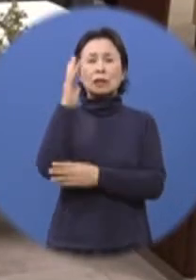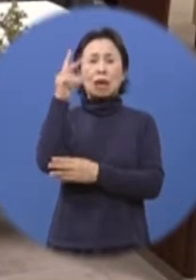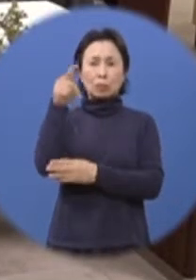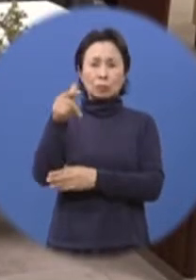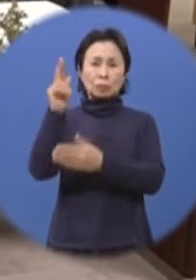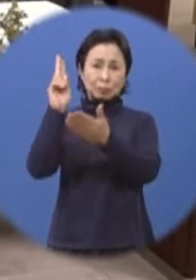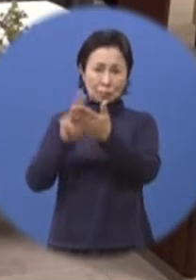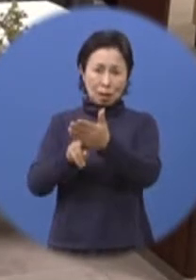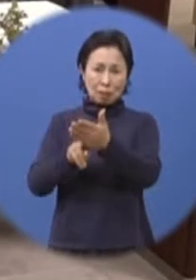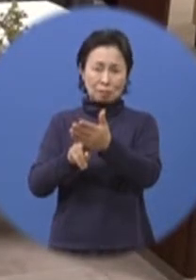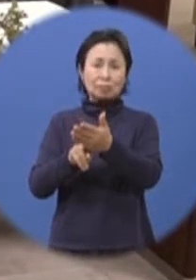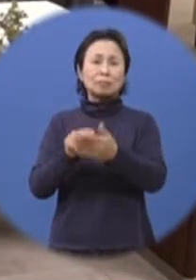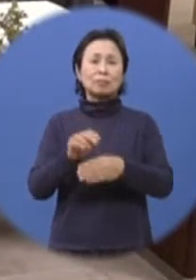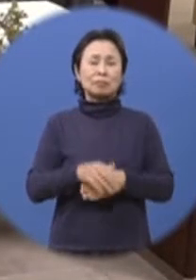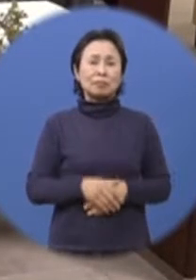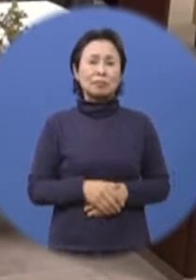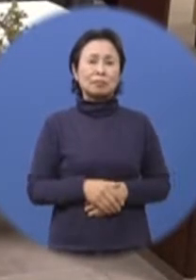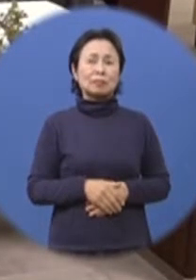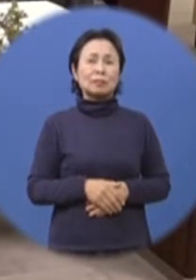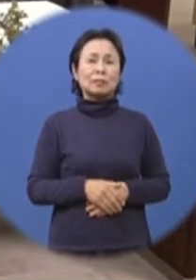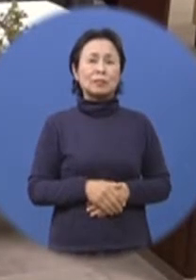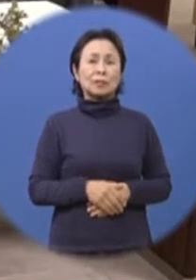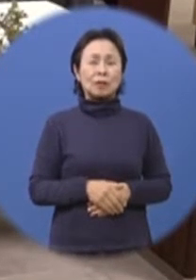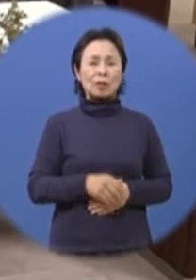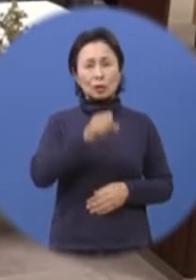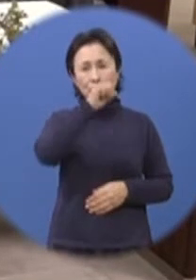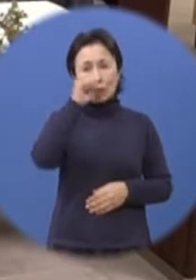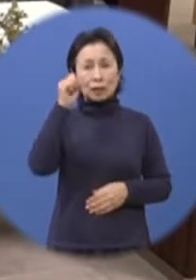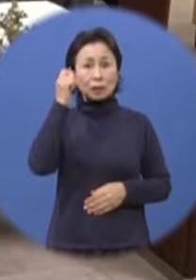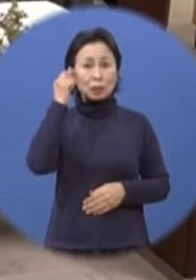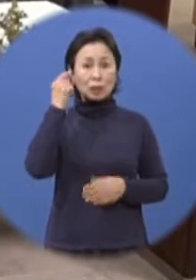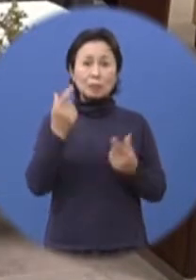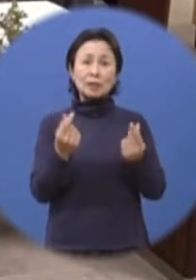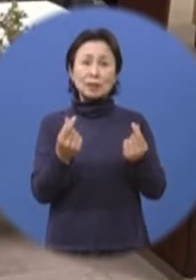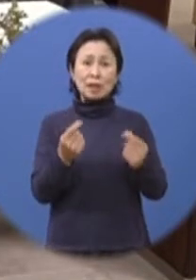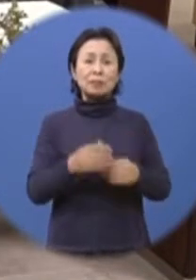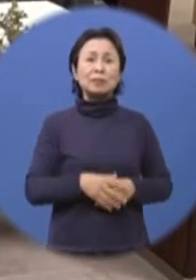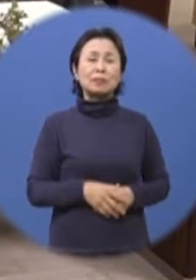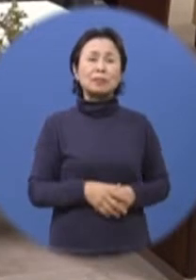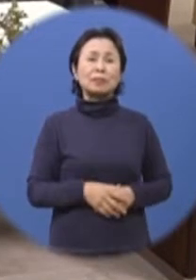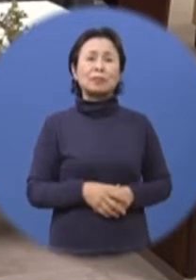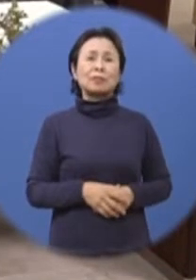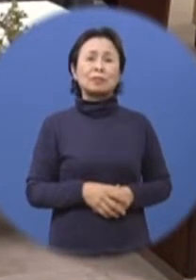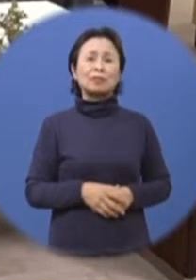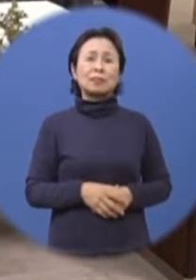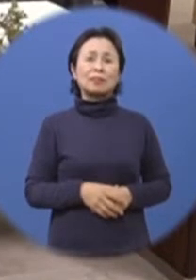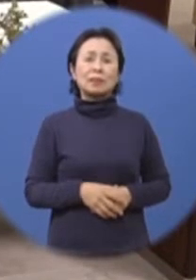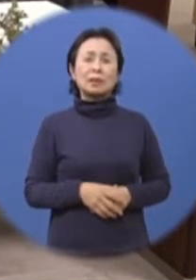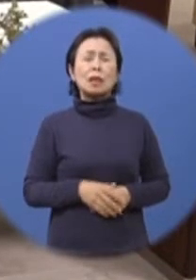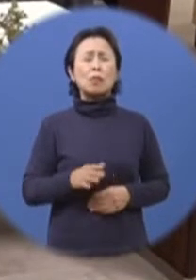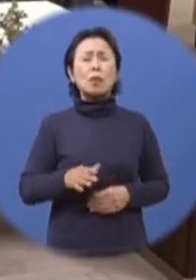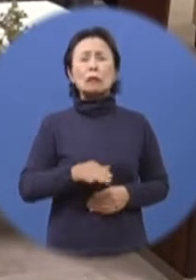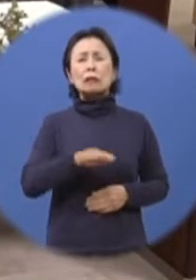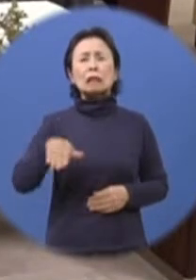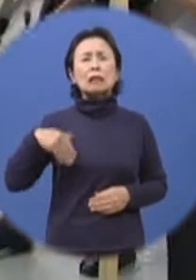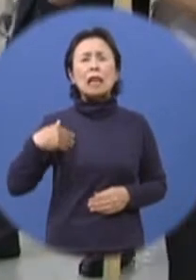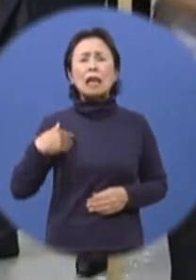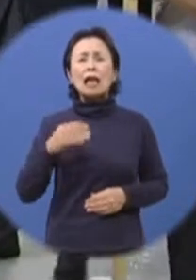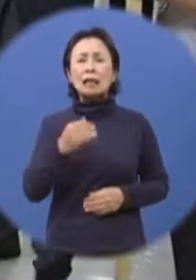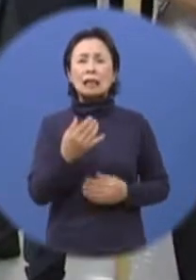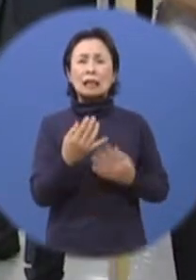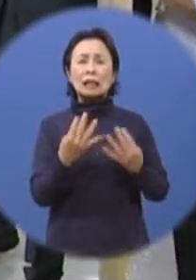ぜと素晴らしいあのこそだと思いますそこであの皆さん知らない人も結構出演し